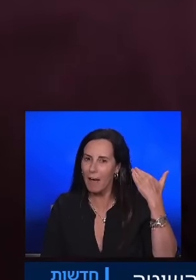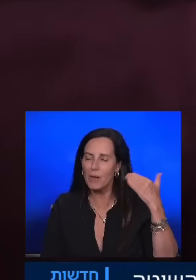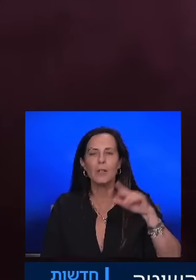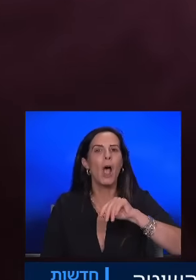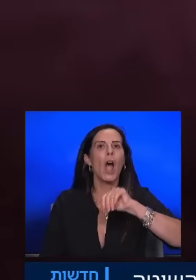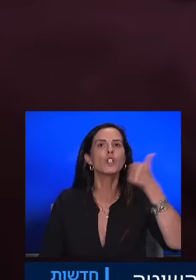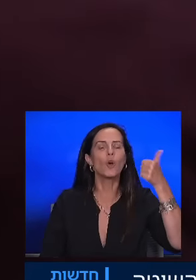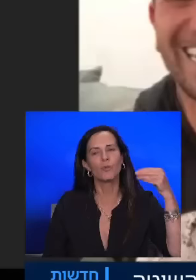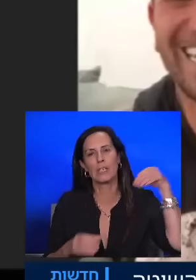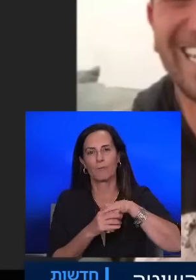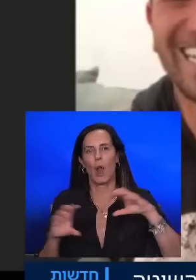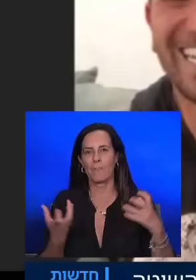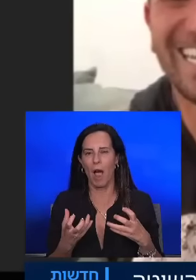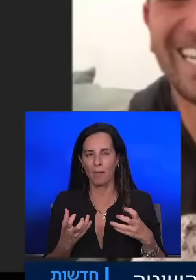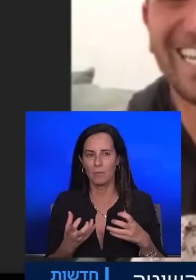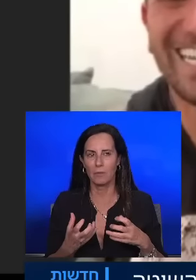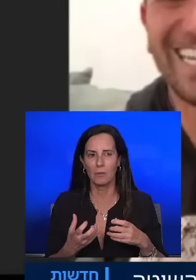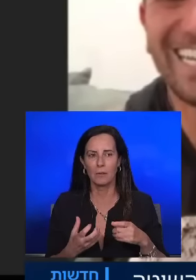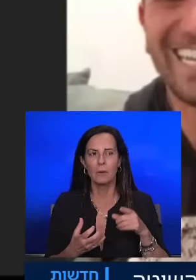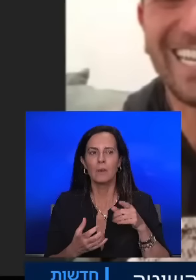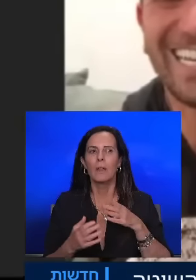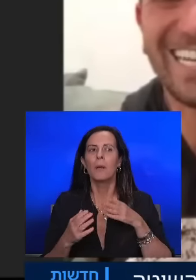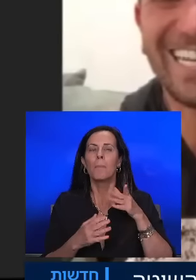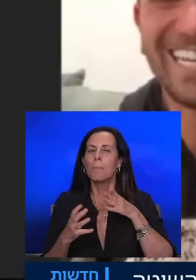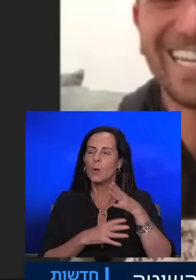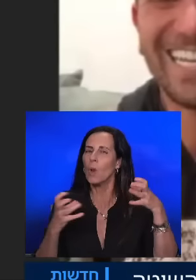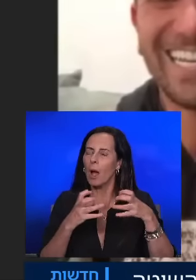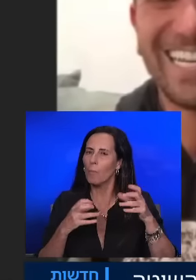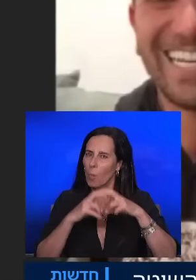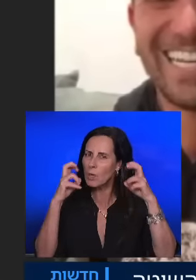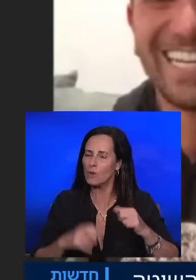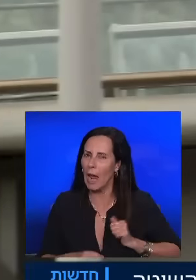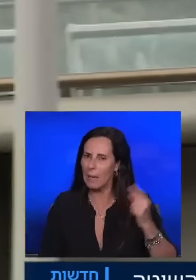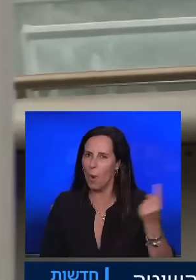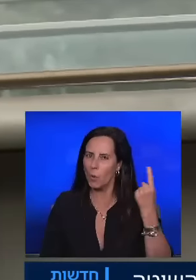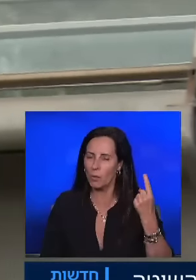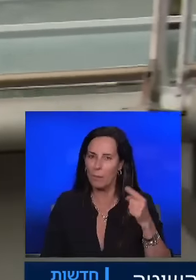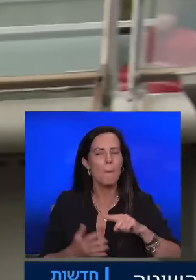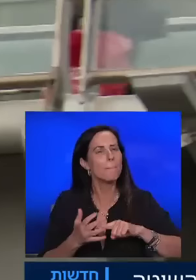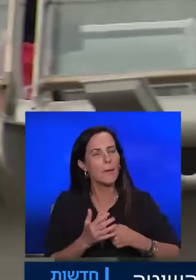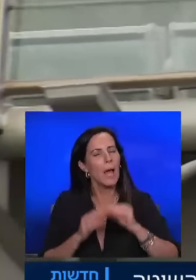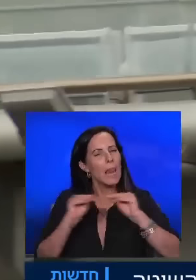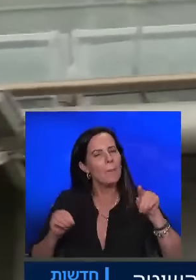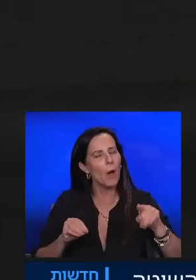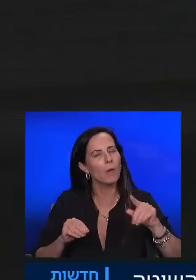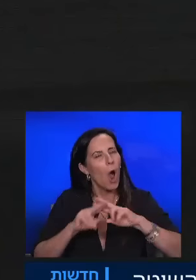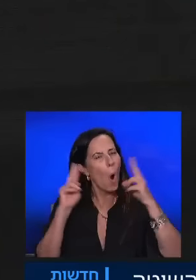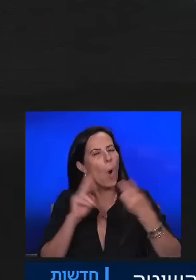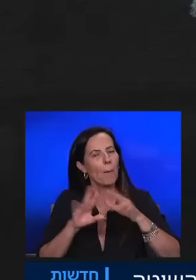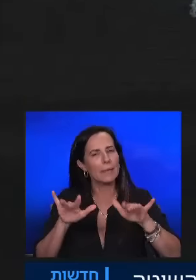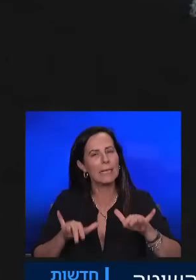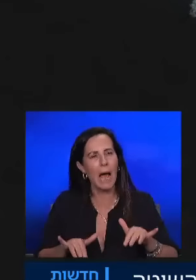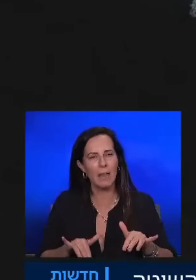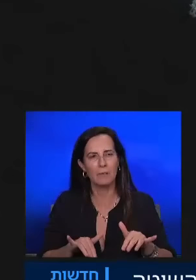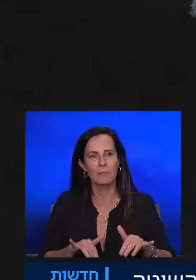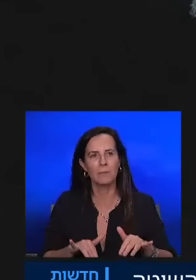הראשונים שהצטרפו. בעמוזף פנו לעמותה של חיילים בודדים, לכאורה במטרה ללמד אותם על העולם הדיגיטלי. מה